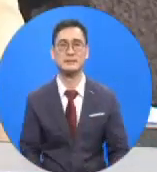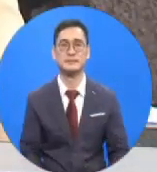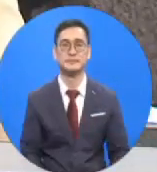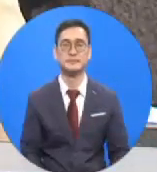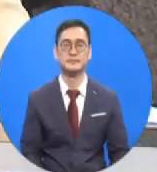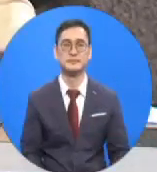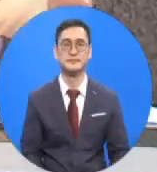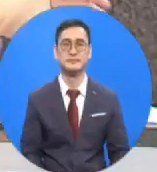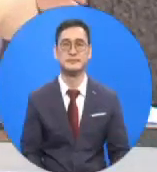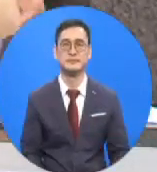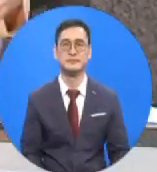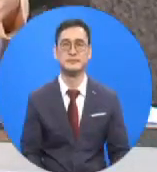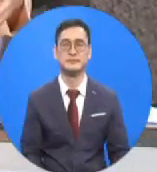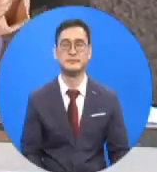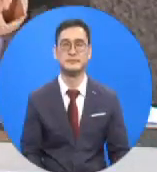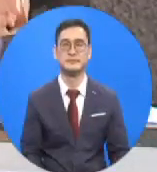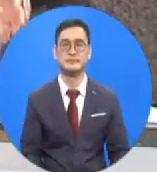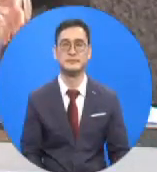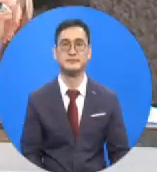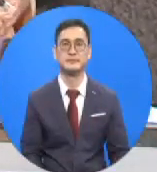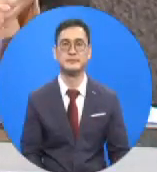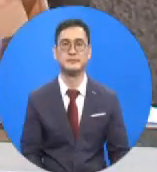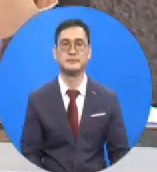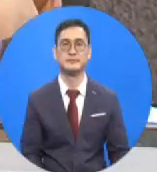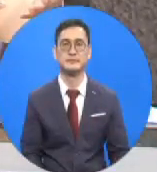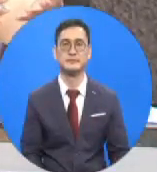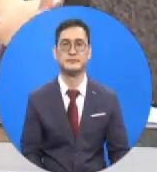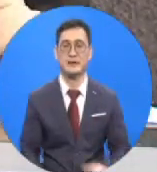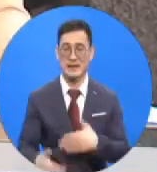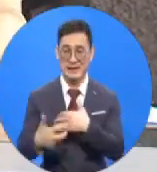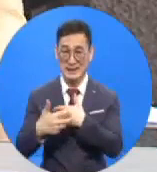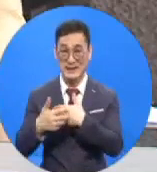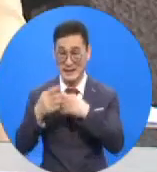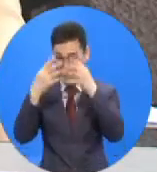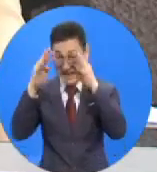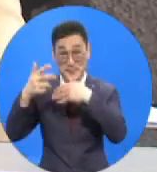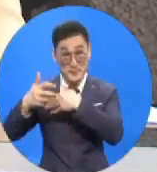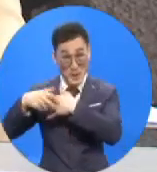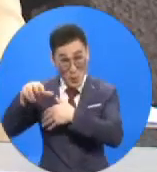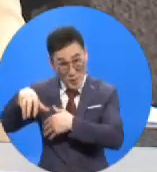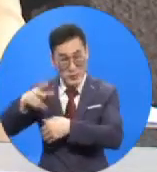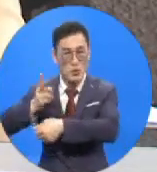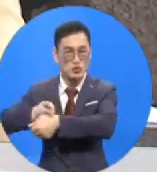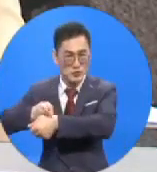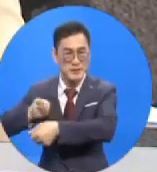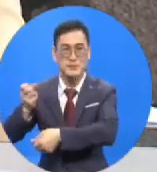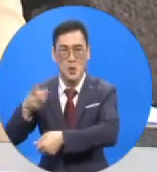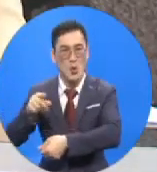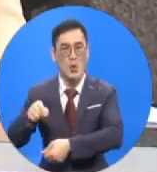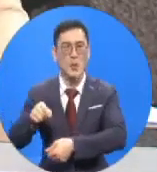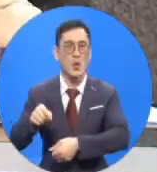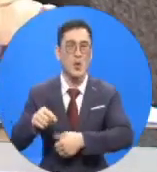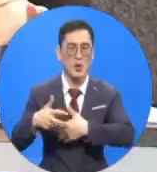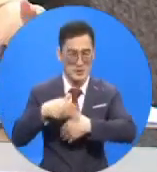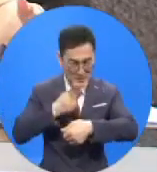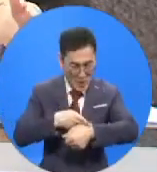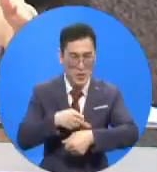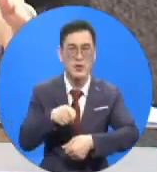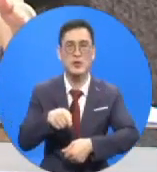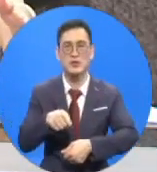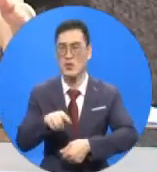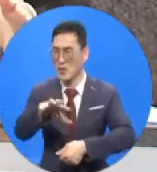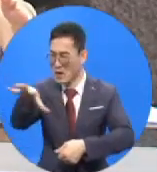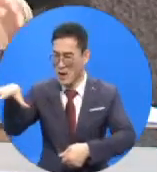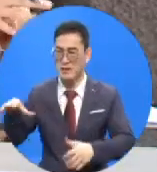나오고 뭐 의대나 대 한 병 교수님들도 좀 참가 하겠다 이런 의사를 밝히고 있는 것 같은데 점점 강대하고